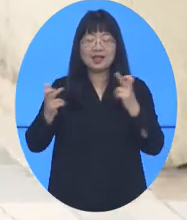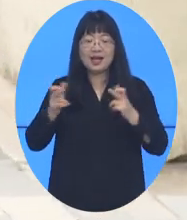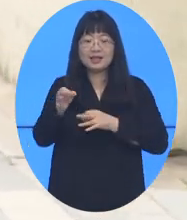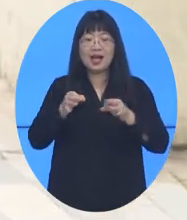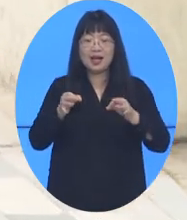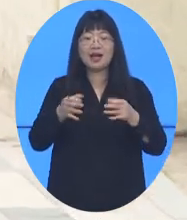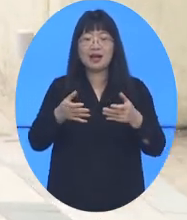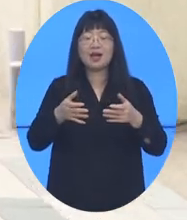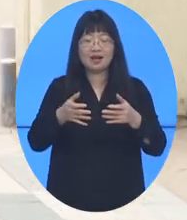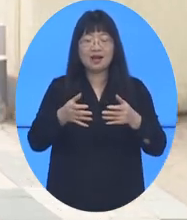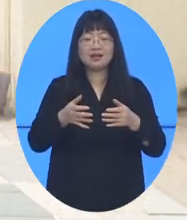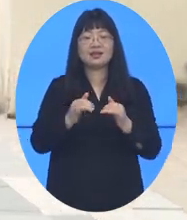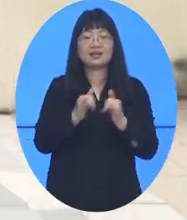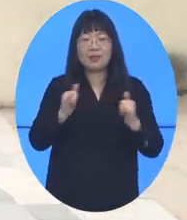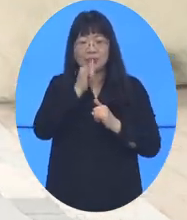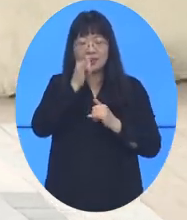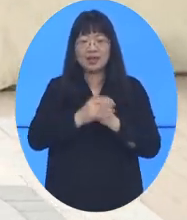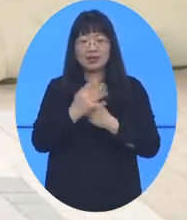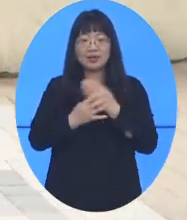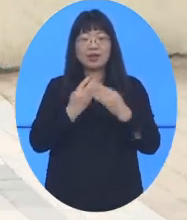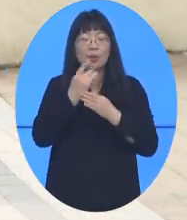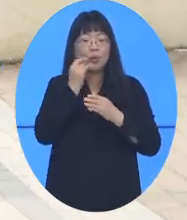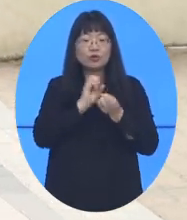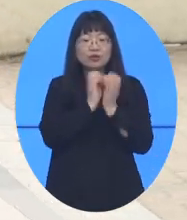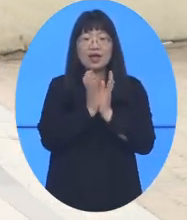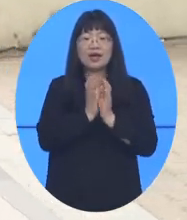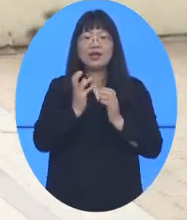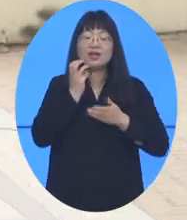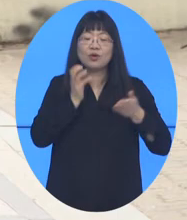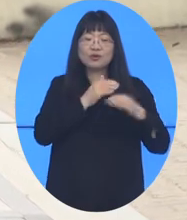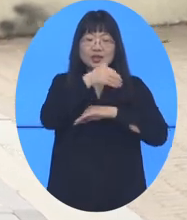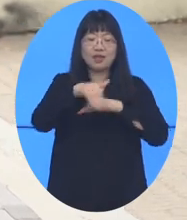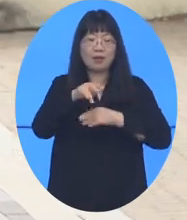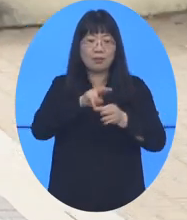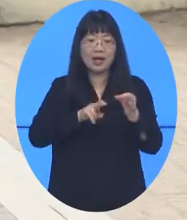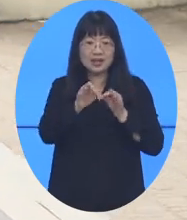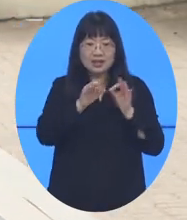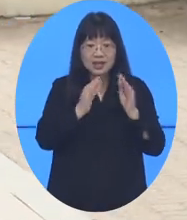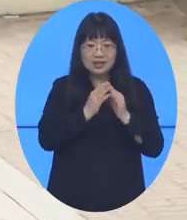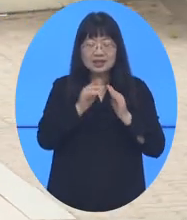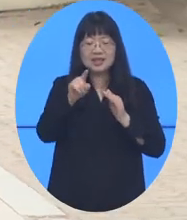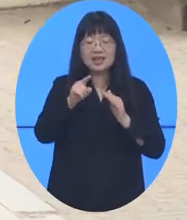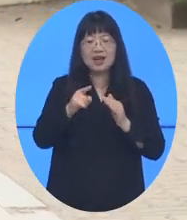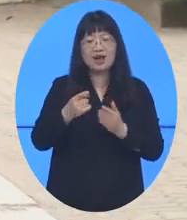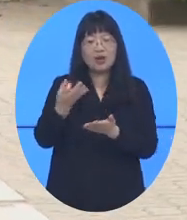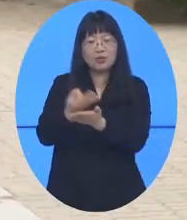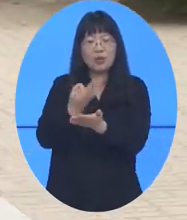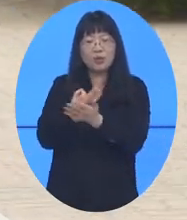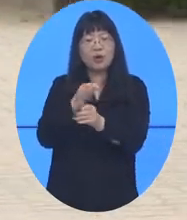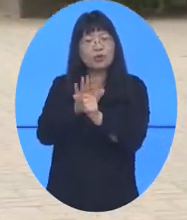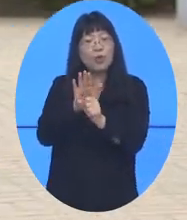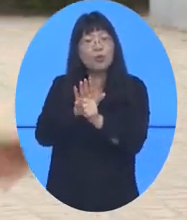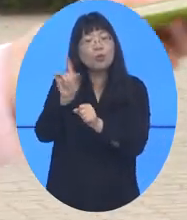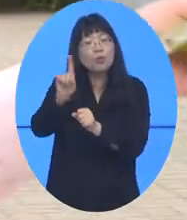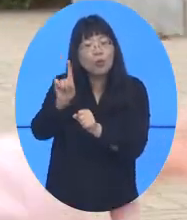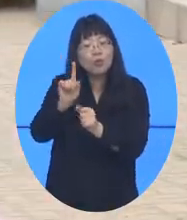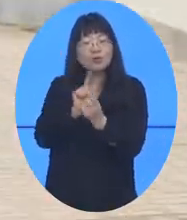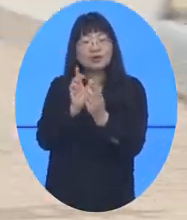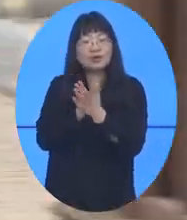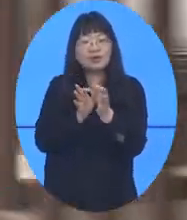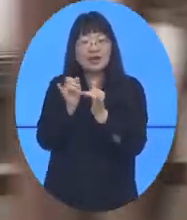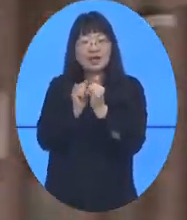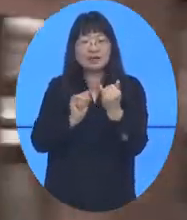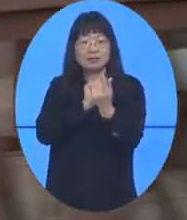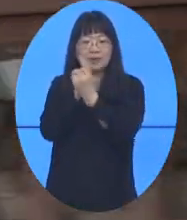상권입니다. 4년 만에 열린 봄꽃축제 그리고 경기 기회마켓이 얼어붙은 상권에 얼마나 도움이 됐을지 상인들의 이야기를 직접 들어보시죠.